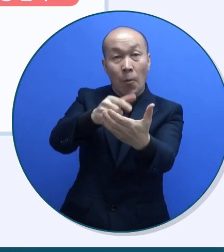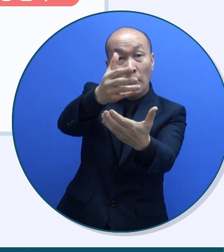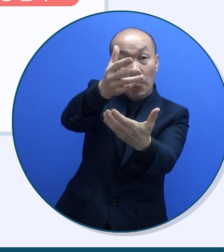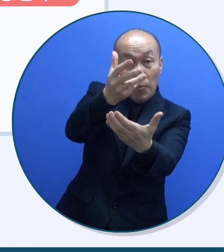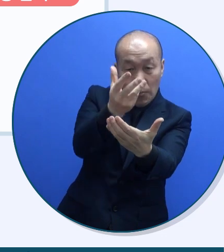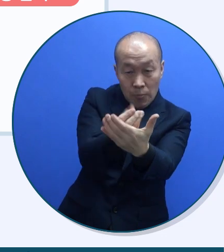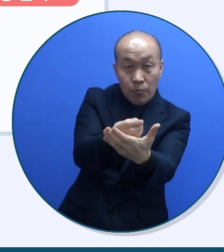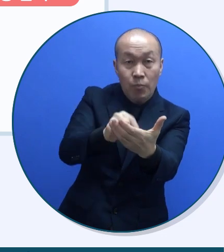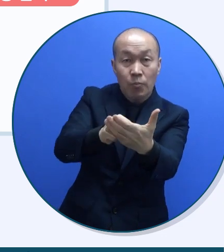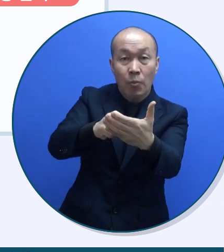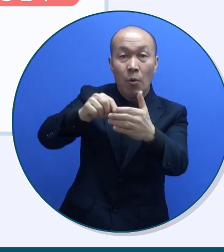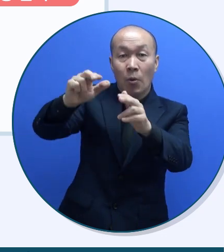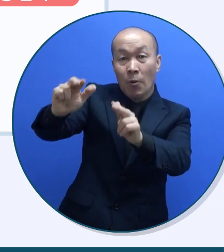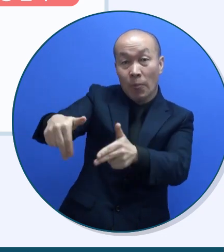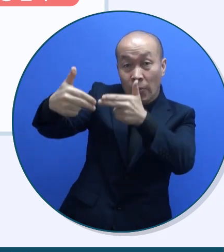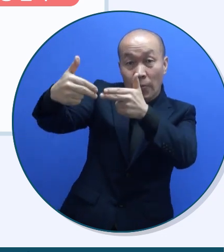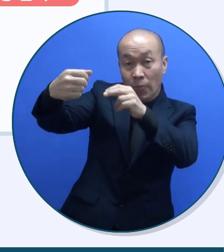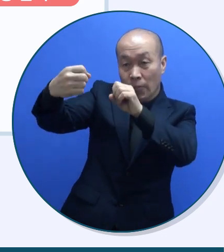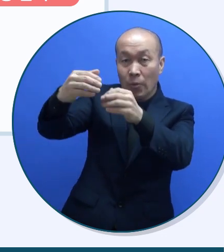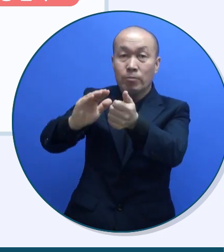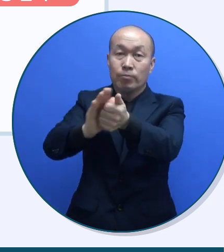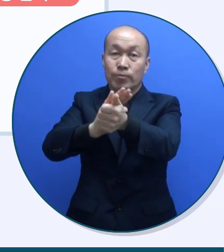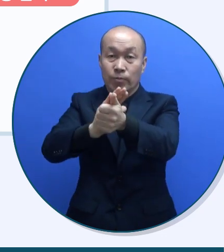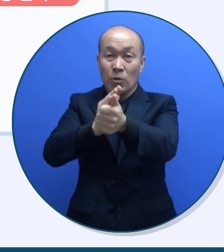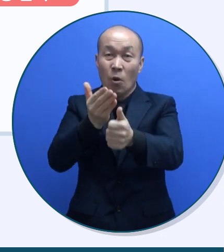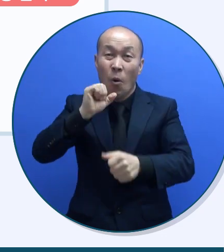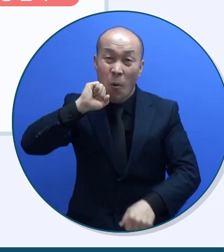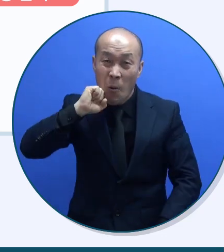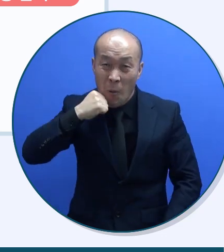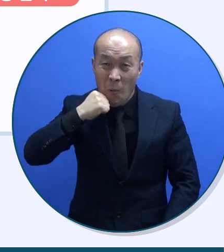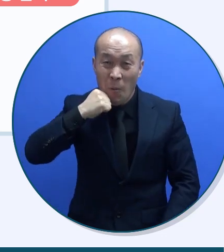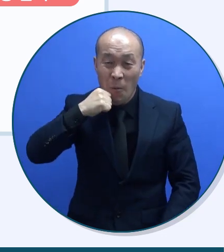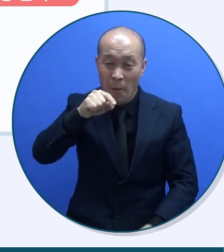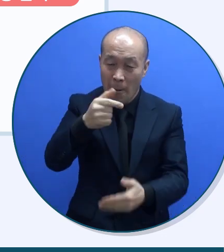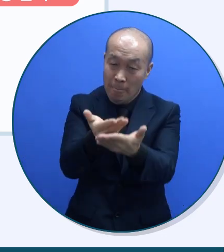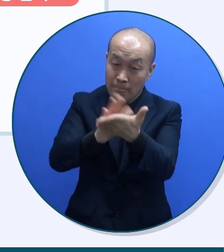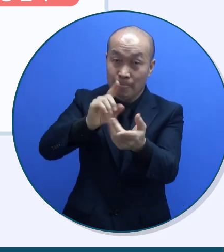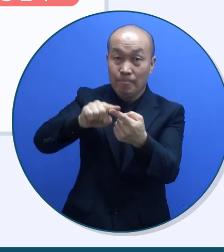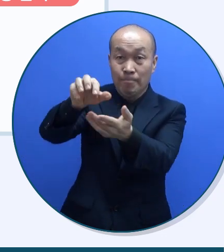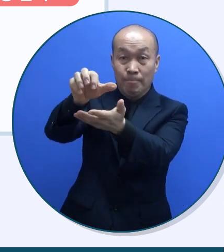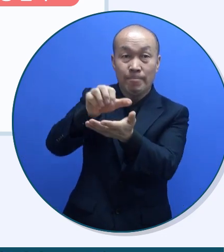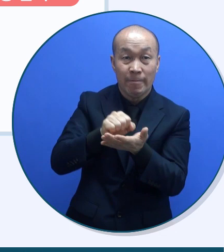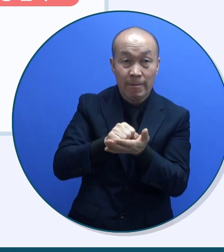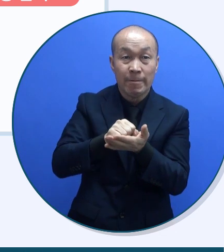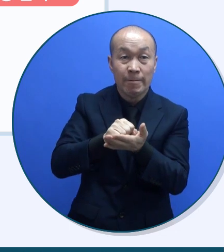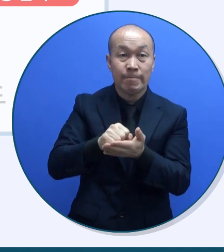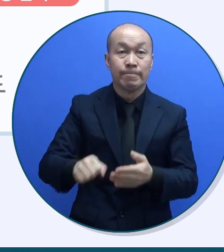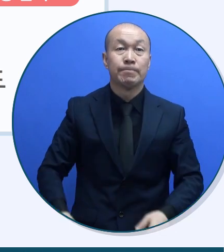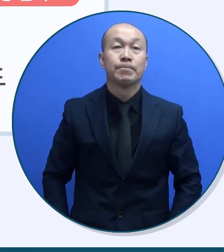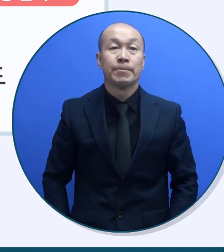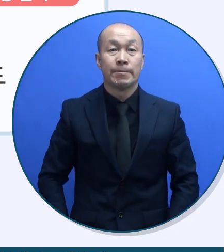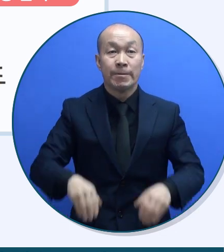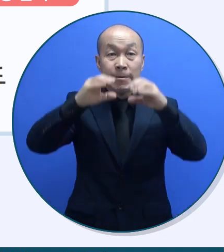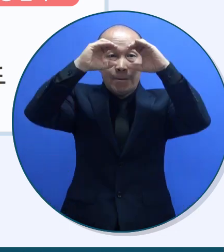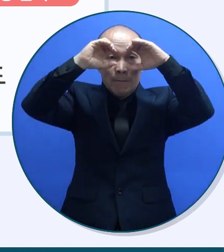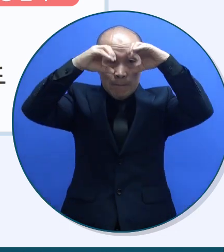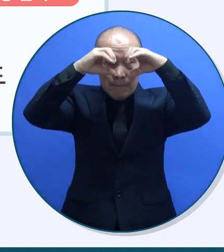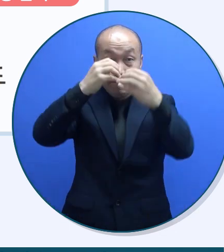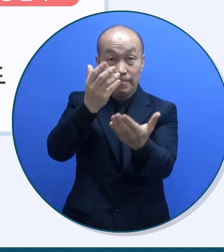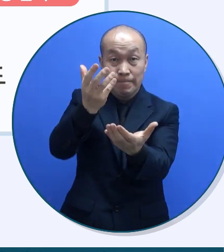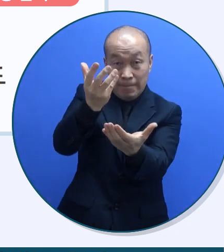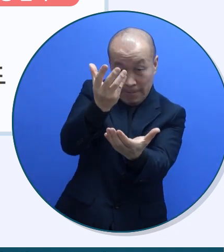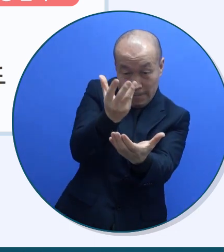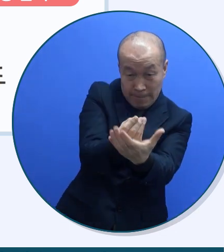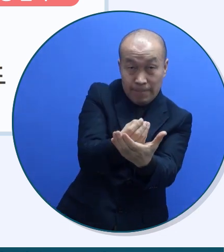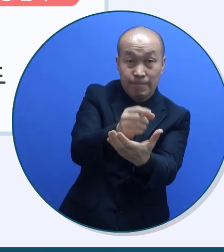아이폰이나 알뜰폰으로는 이런 영상통화 서비스가 제공되지 않으니 이 점 참고해 주세요. 그리고 플레이스토어나